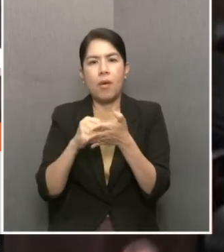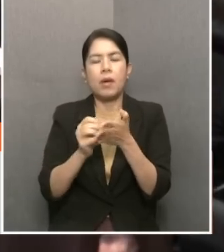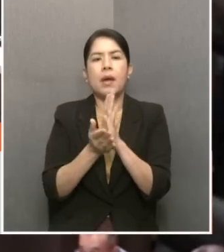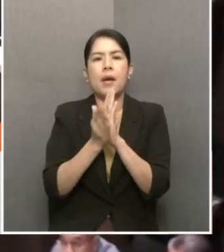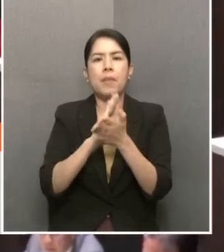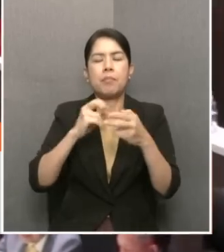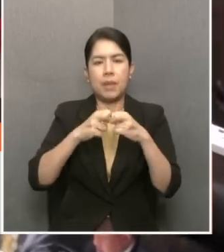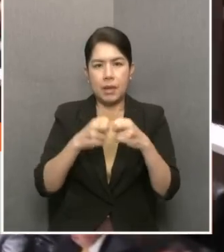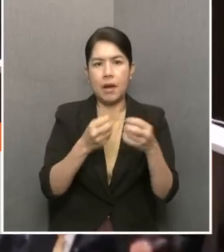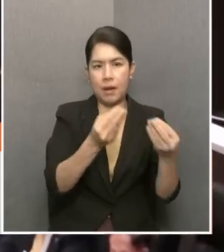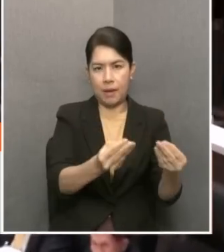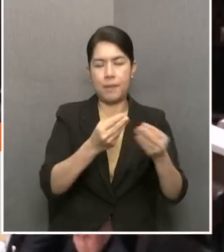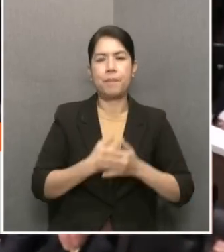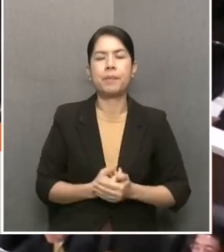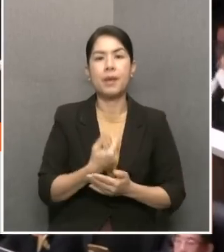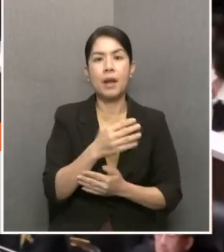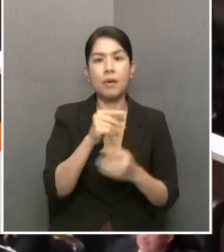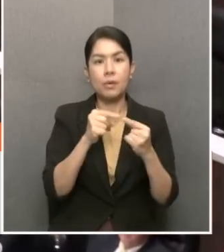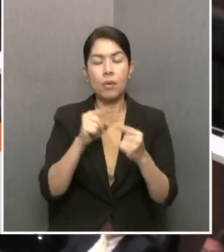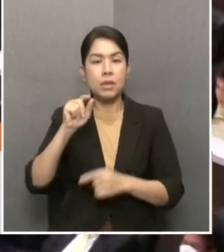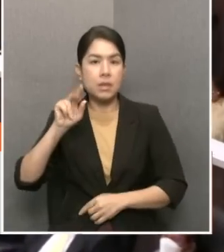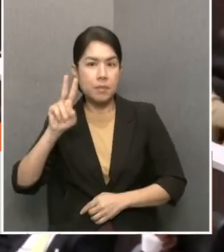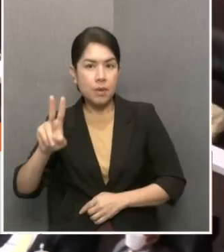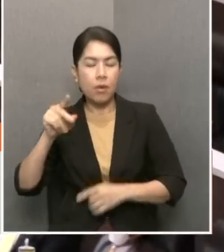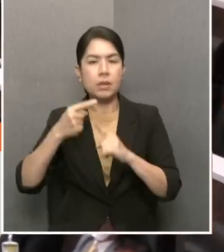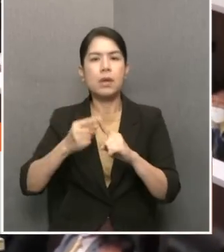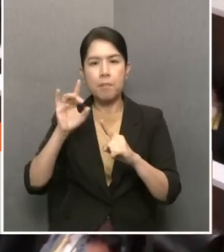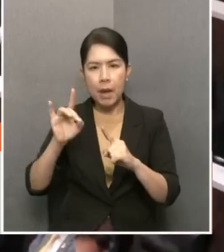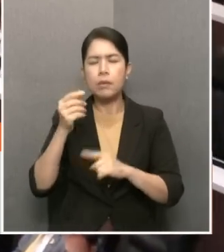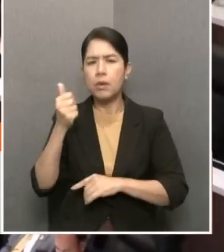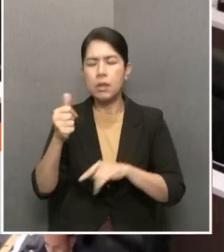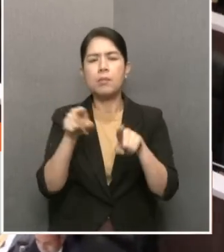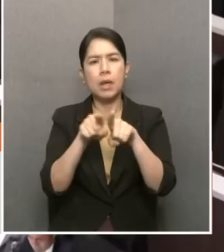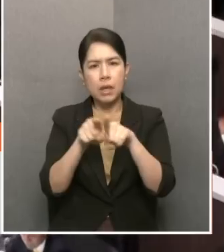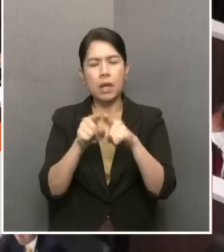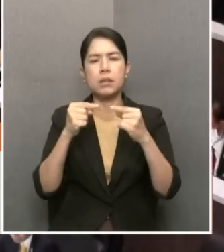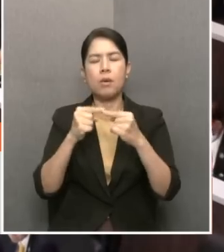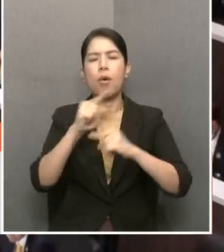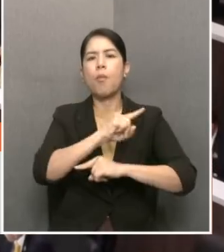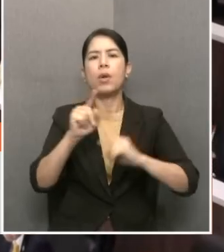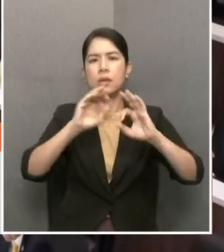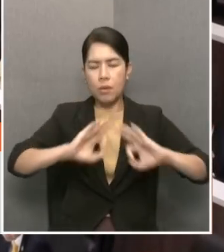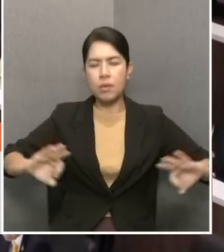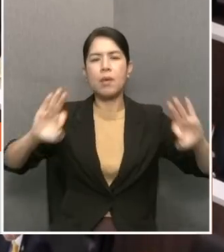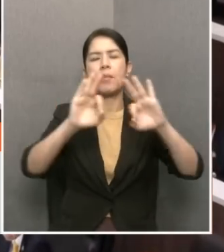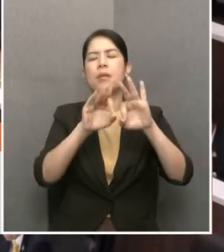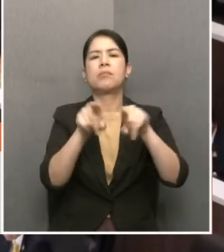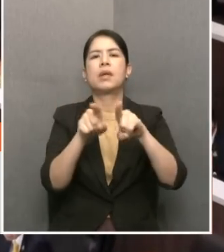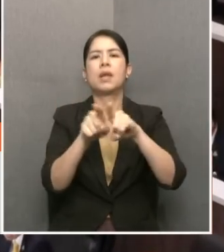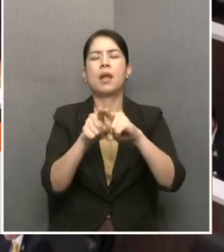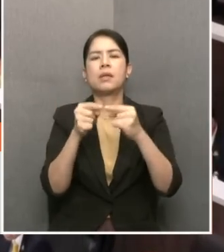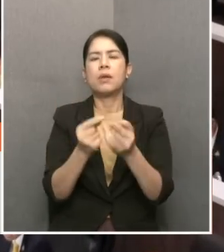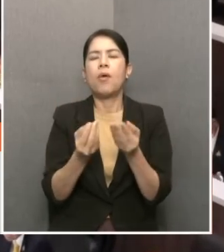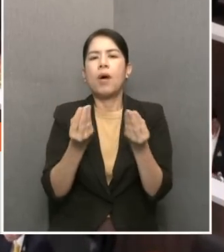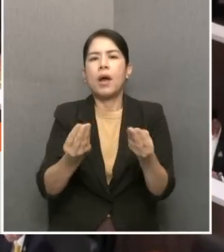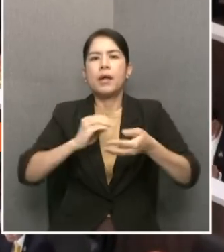ประเทศส่วนวันที่ 22สิงหาคมก็ดีเหมือนกันถือเป็นวันมหาเสน่ห์มีมนต์ขลังสร้างความรักความ